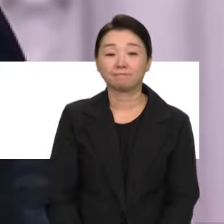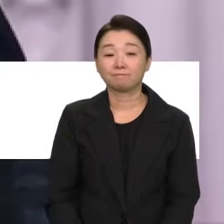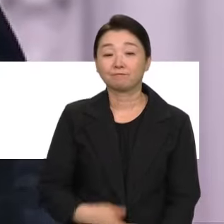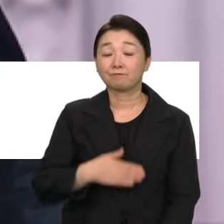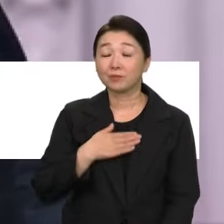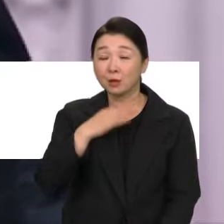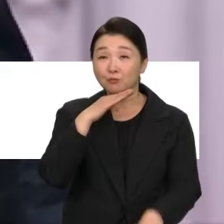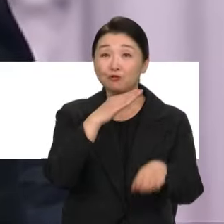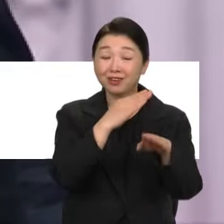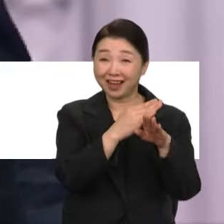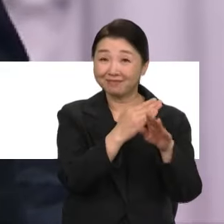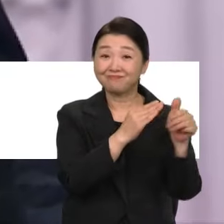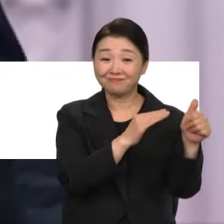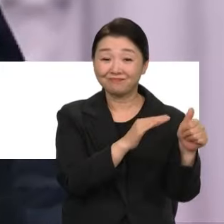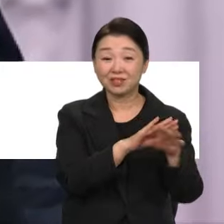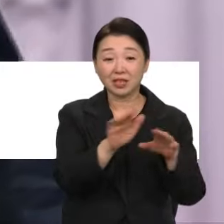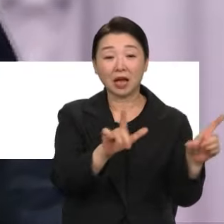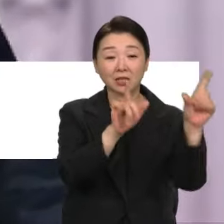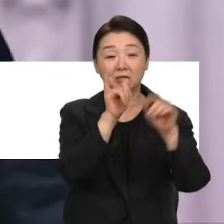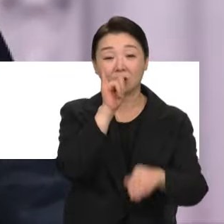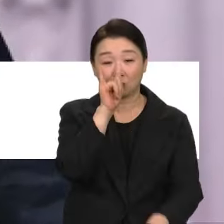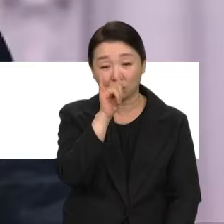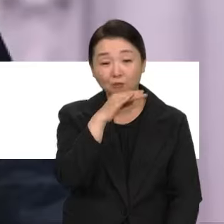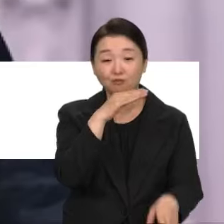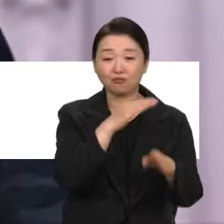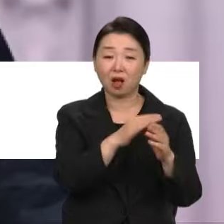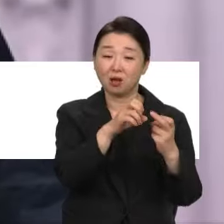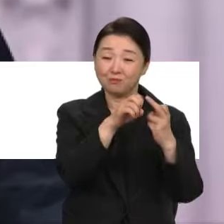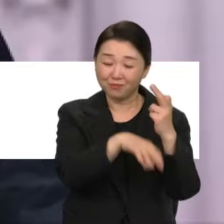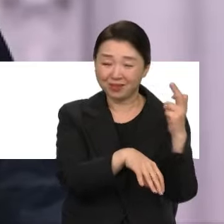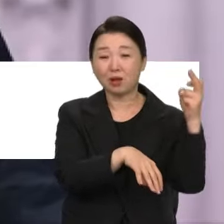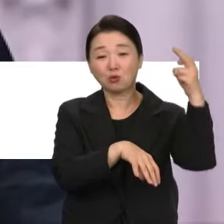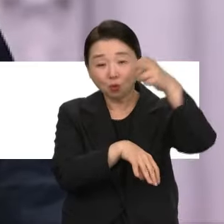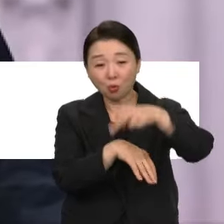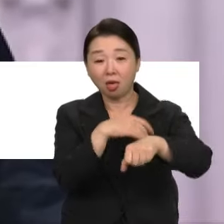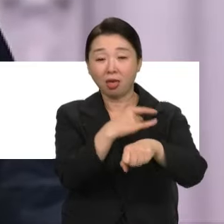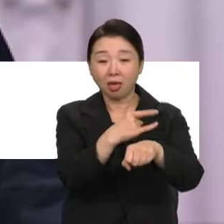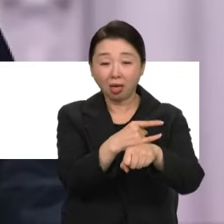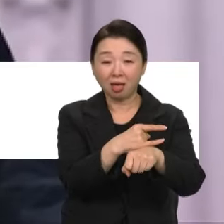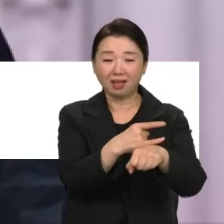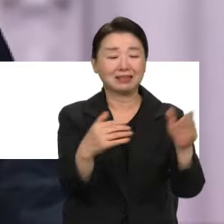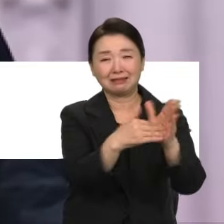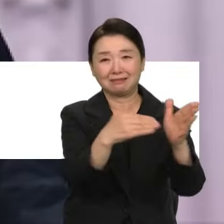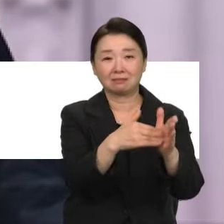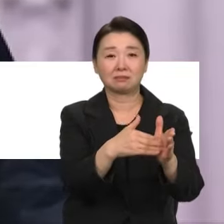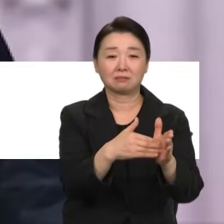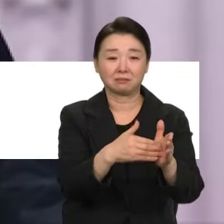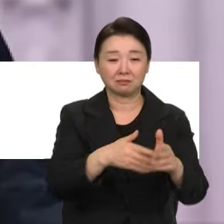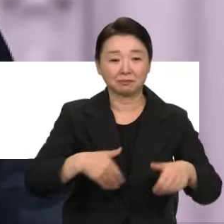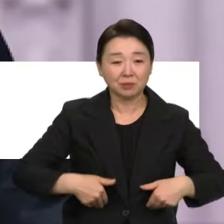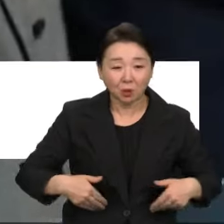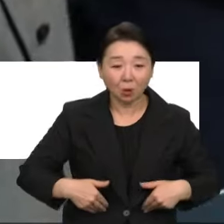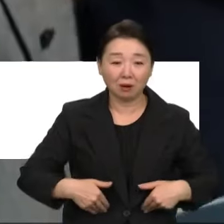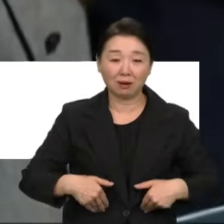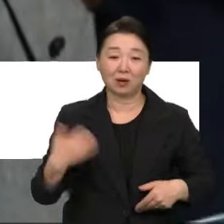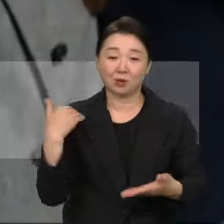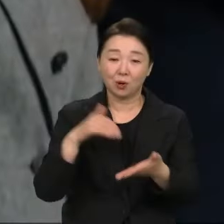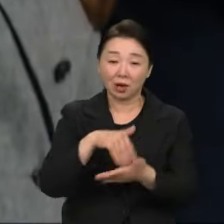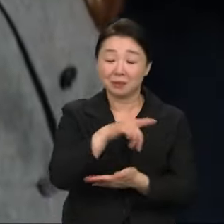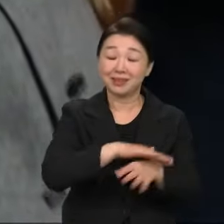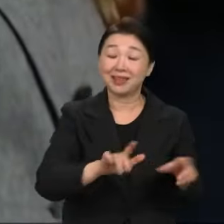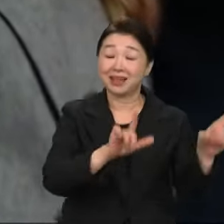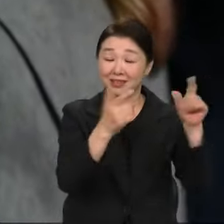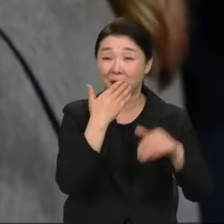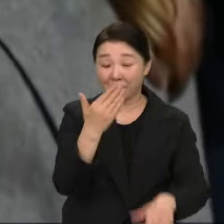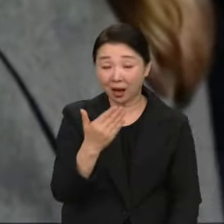and we stopped the missile launches. When we get back, I get along with him. He'd like to see me back too.